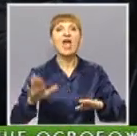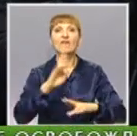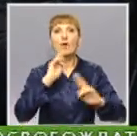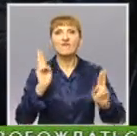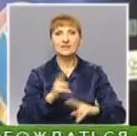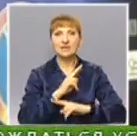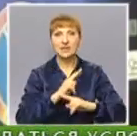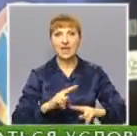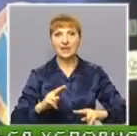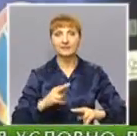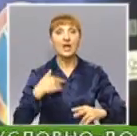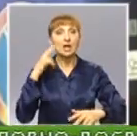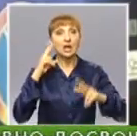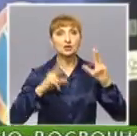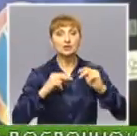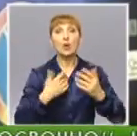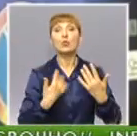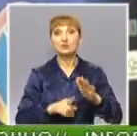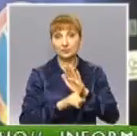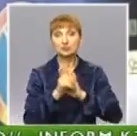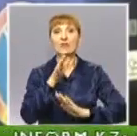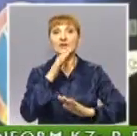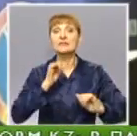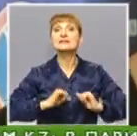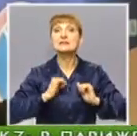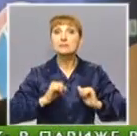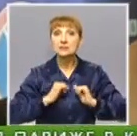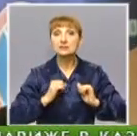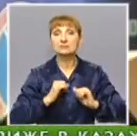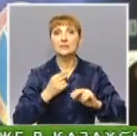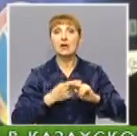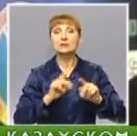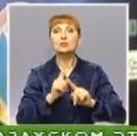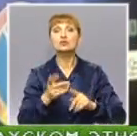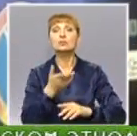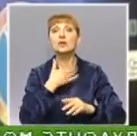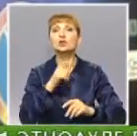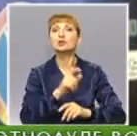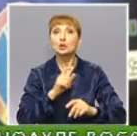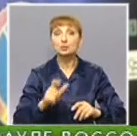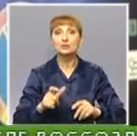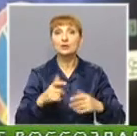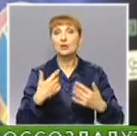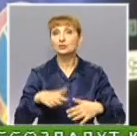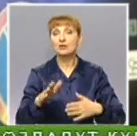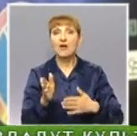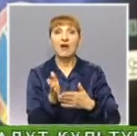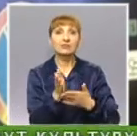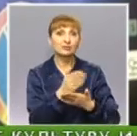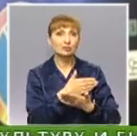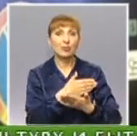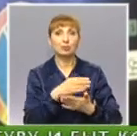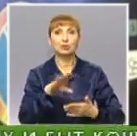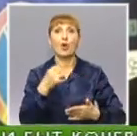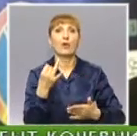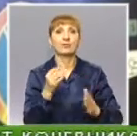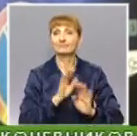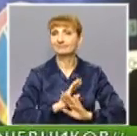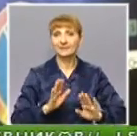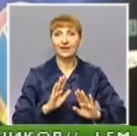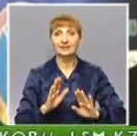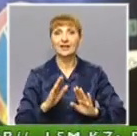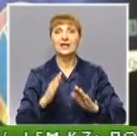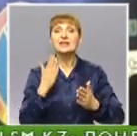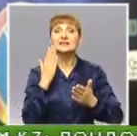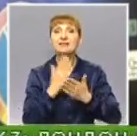Евровидению. Я считаю, что пришло время стремиться к тому, чтобы наш бизнес все-таки отошел уже от тойского, да, направления. И